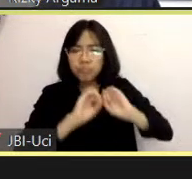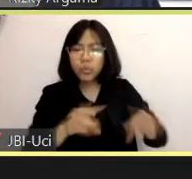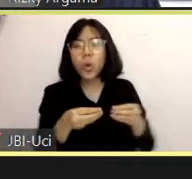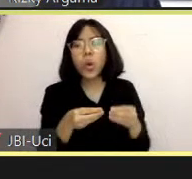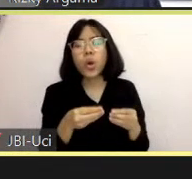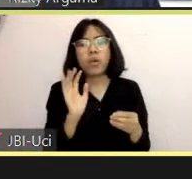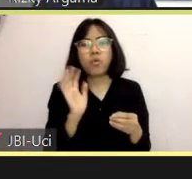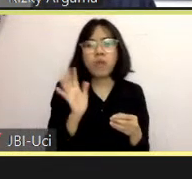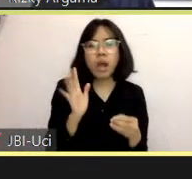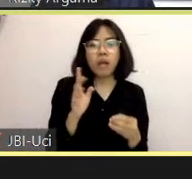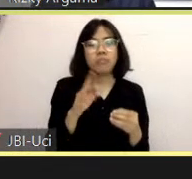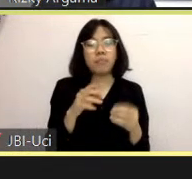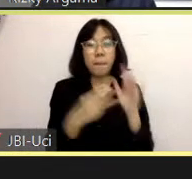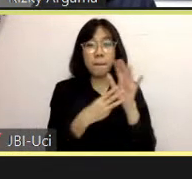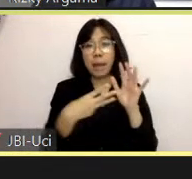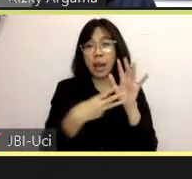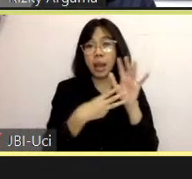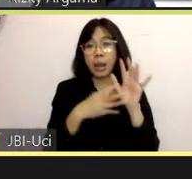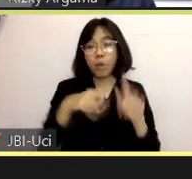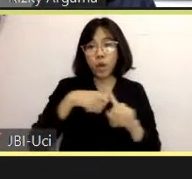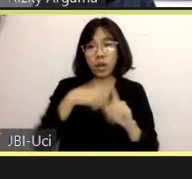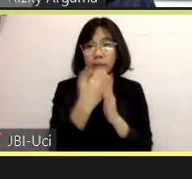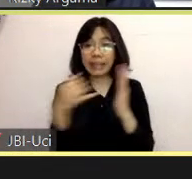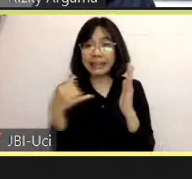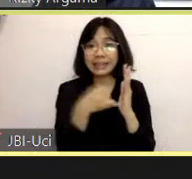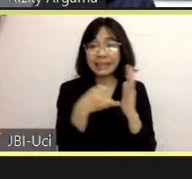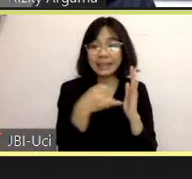memang menyoroti bahwa COVID-19 ini